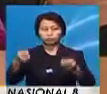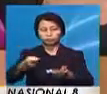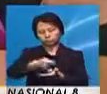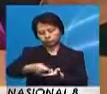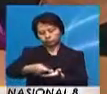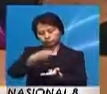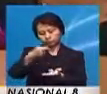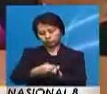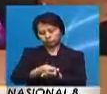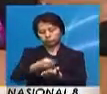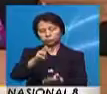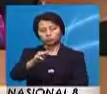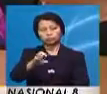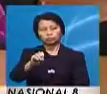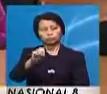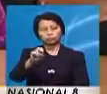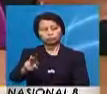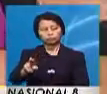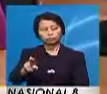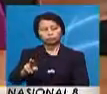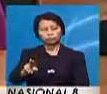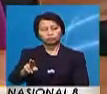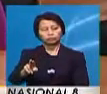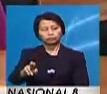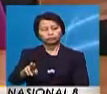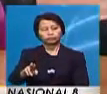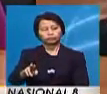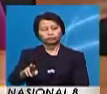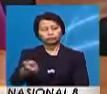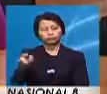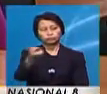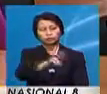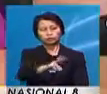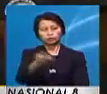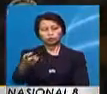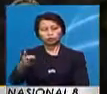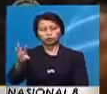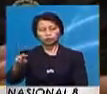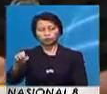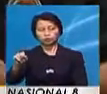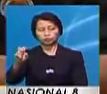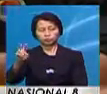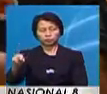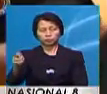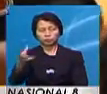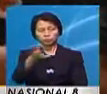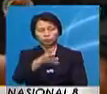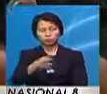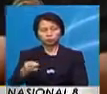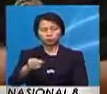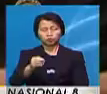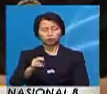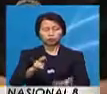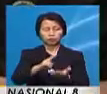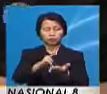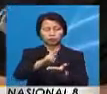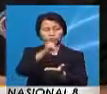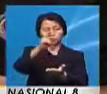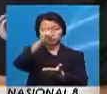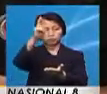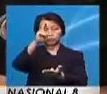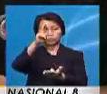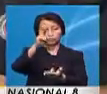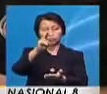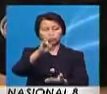menandatangani memorandum persefahaman MOU antara Majlis Sukan Negara dan Universiti